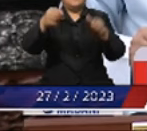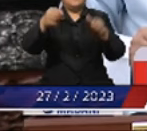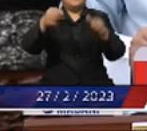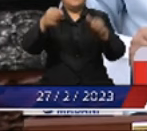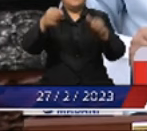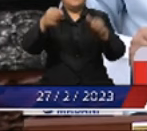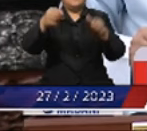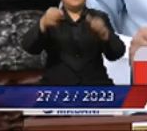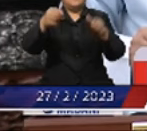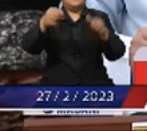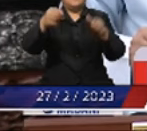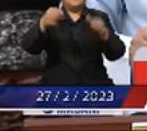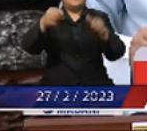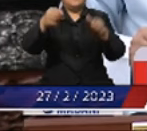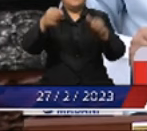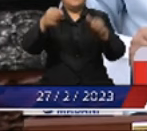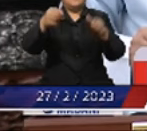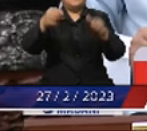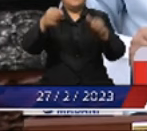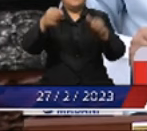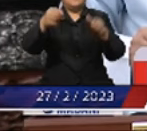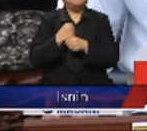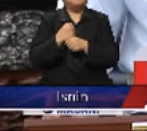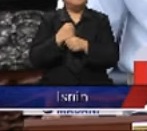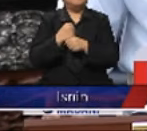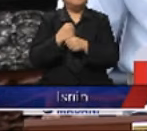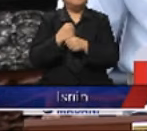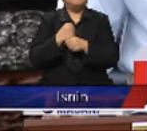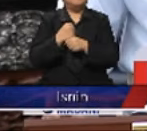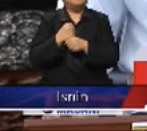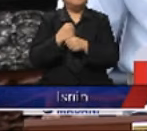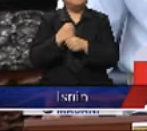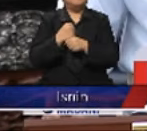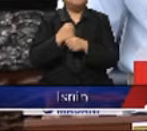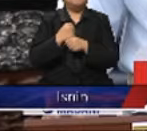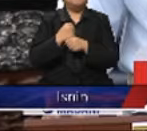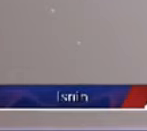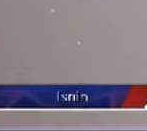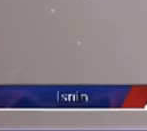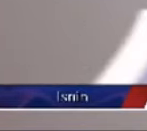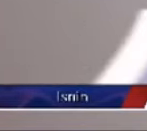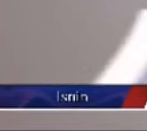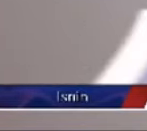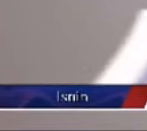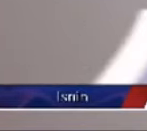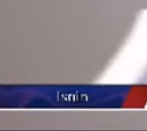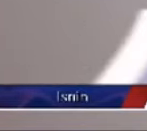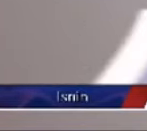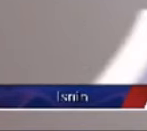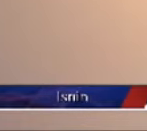hingga 20 tahun dengan peruntukan 400 juta ini